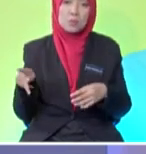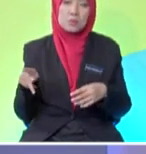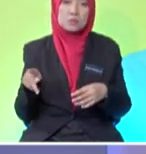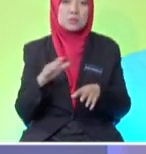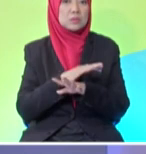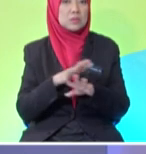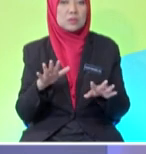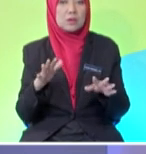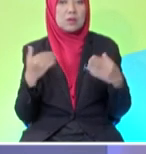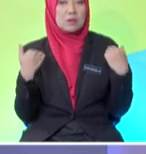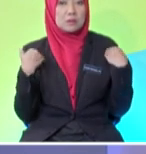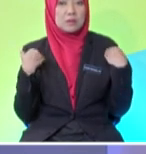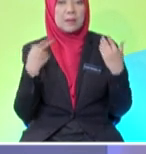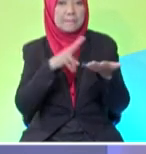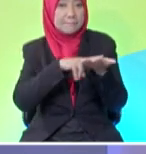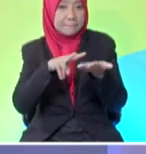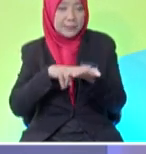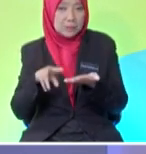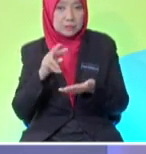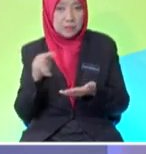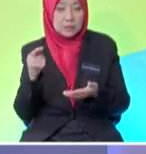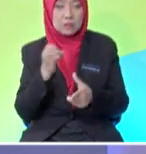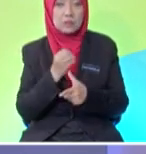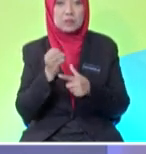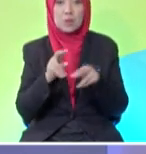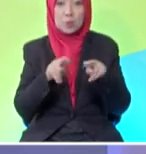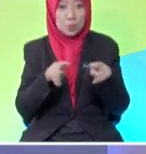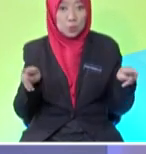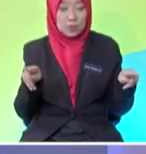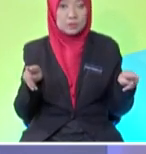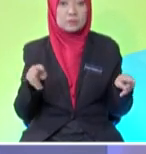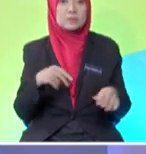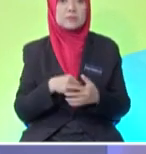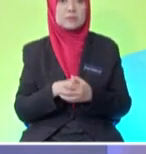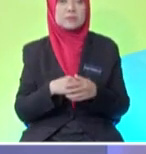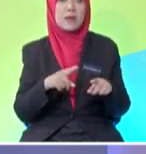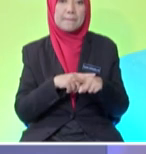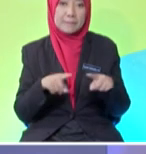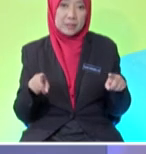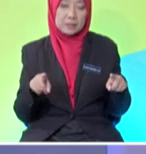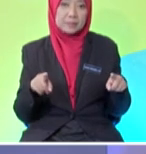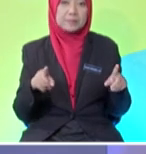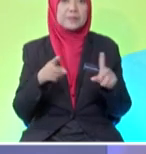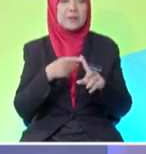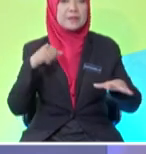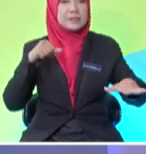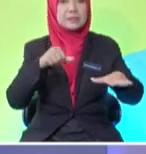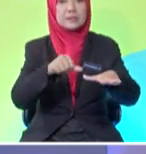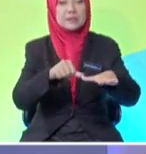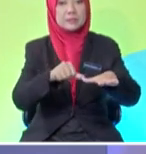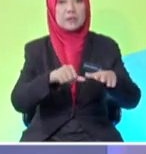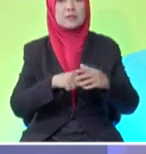tidak mempunyai bacaan ataupun ukuran disitu namun daripada segi pengujian